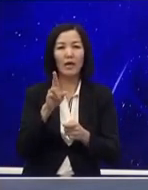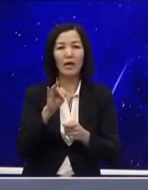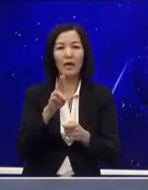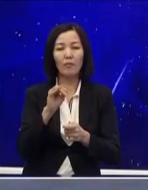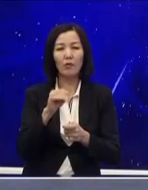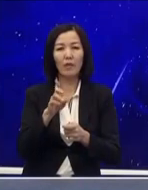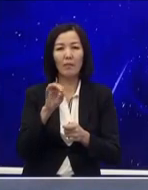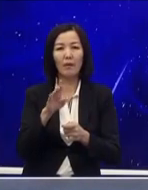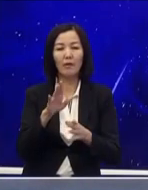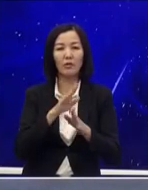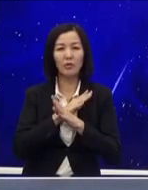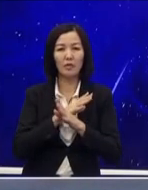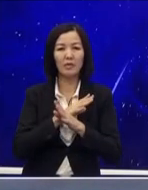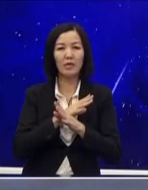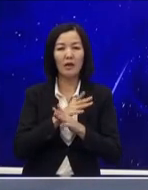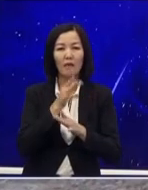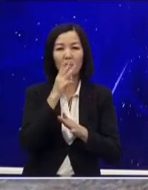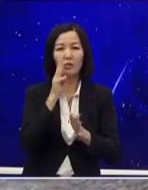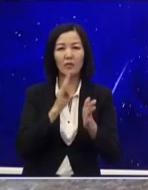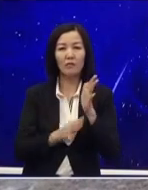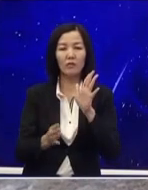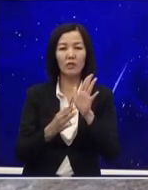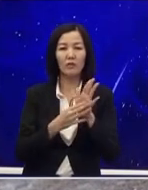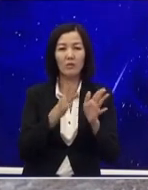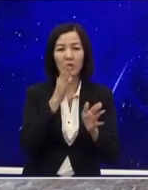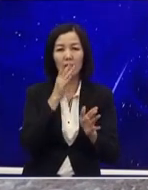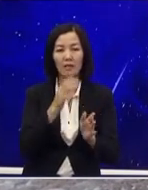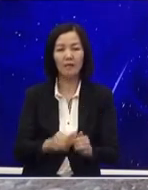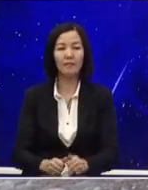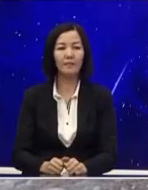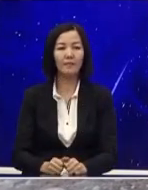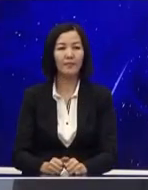Каймолда Бабашев ушел из жизни в возрасте 99 лет.